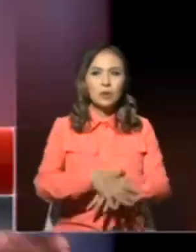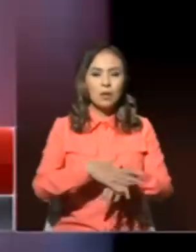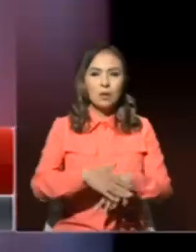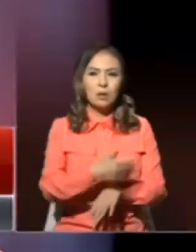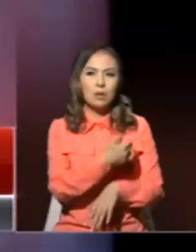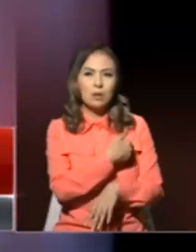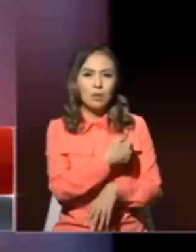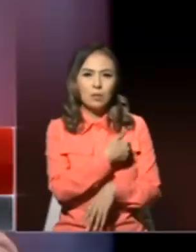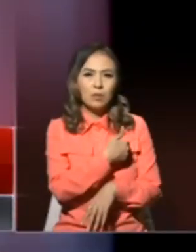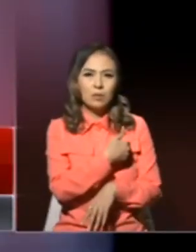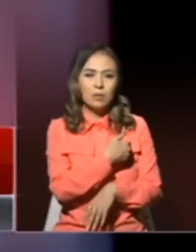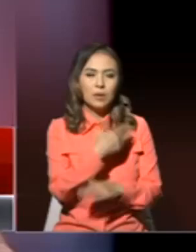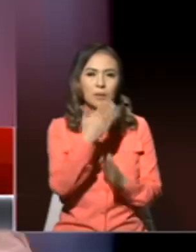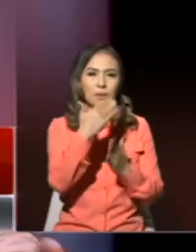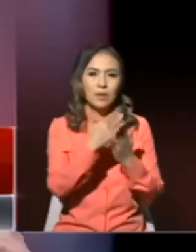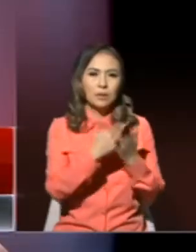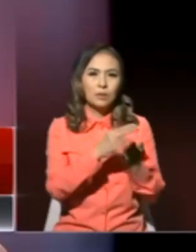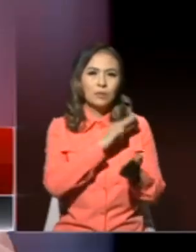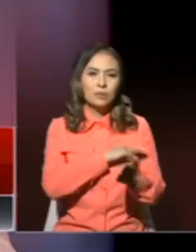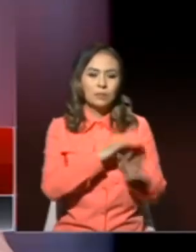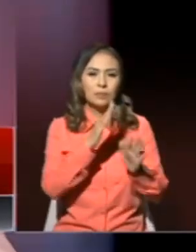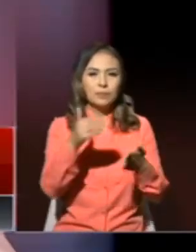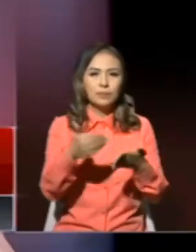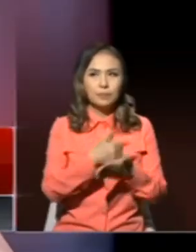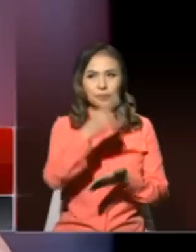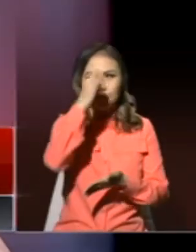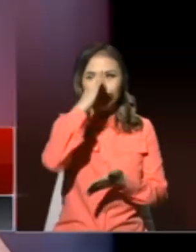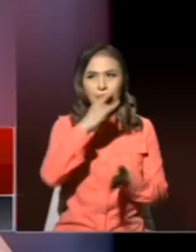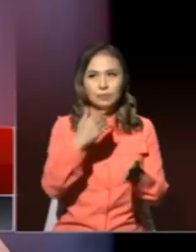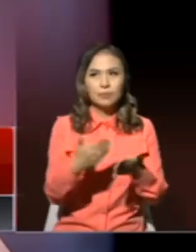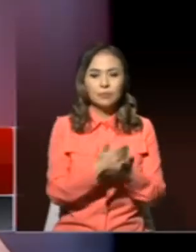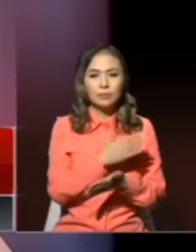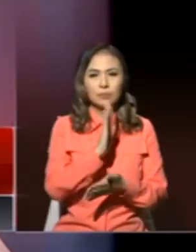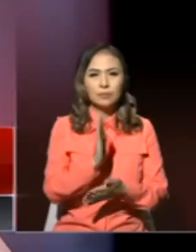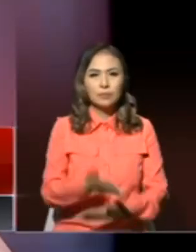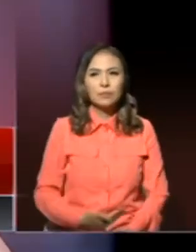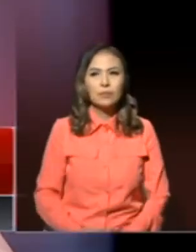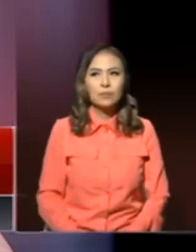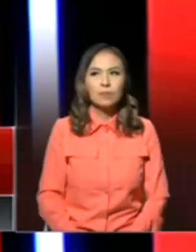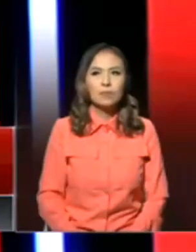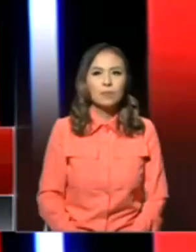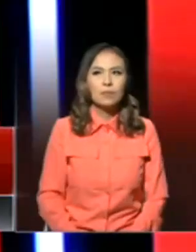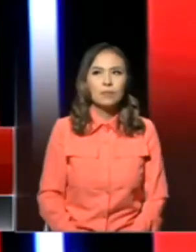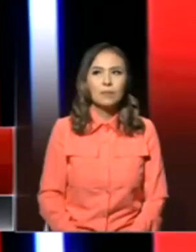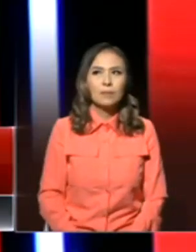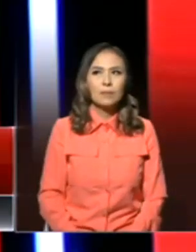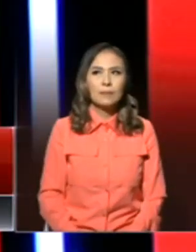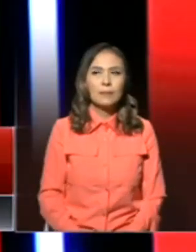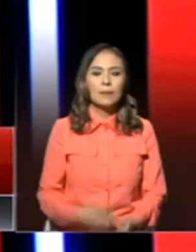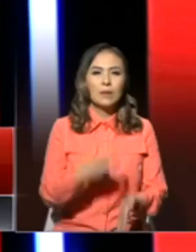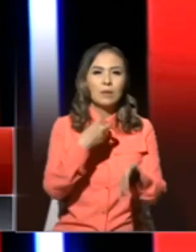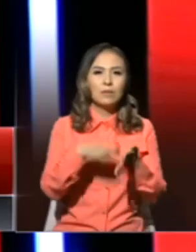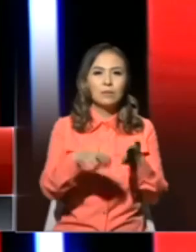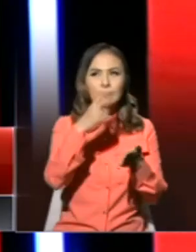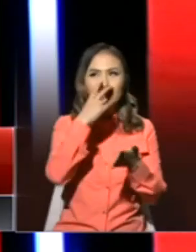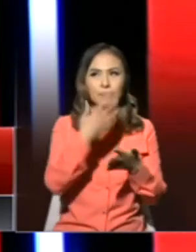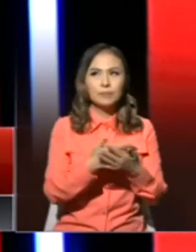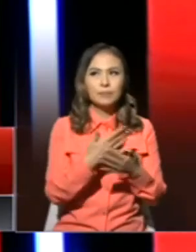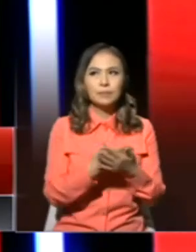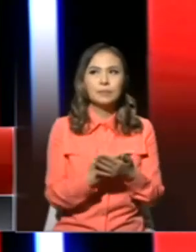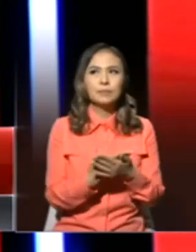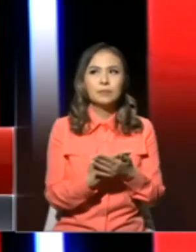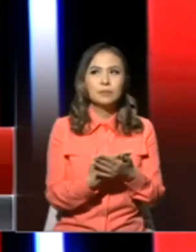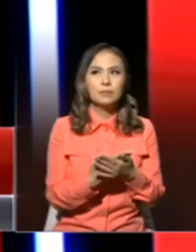сол бағытта жұмыс істесе, жаңа Қазақстанның жаңа депутаттары сол бағытта рахмет. Қымбат спикерлер, WhatsApp шығарып қалыңыздаршы бізге. WhatsApp